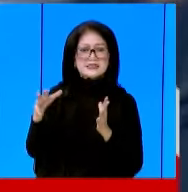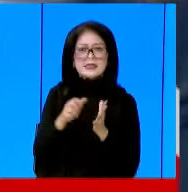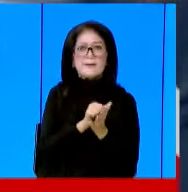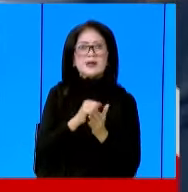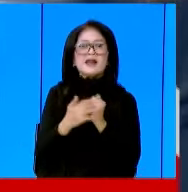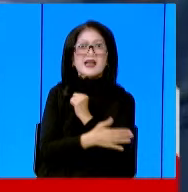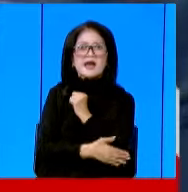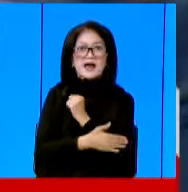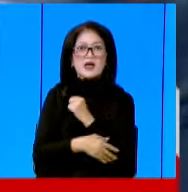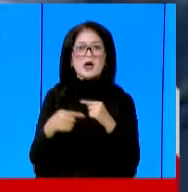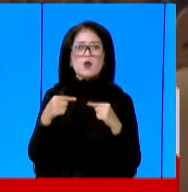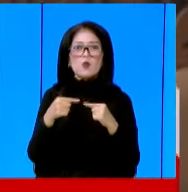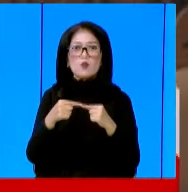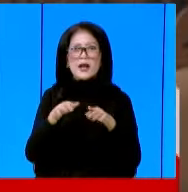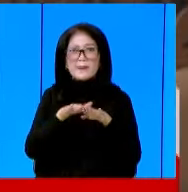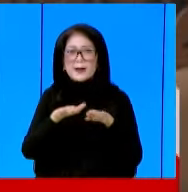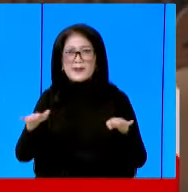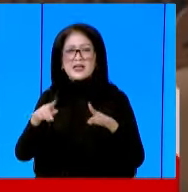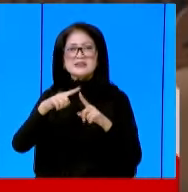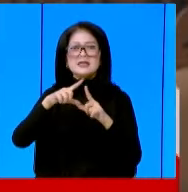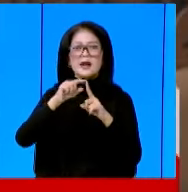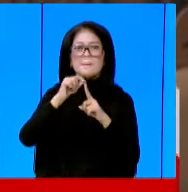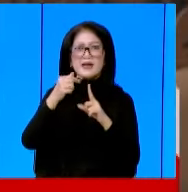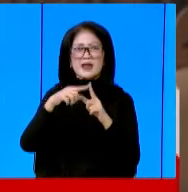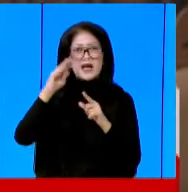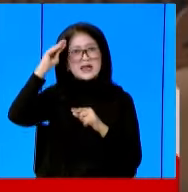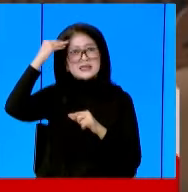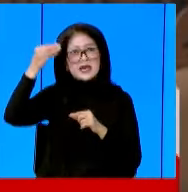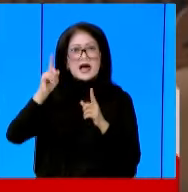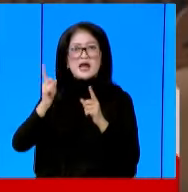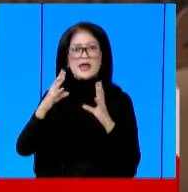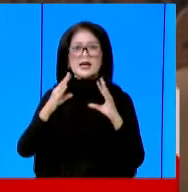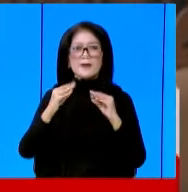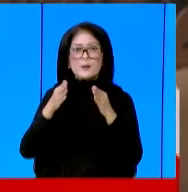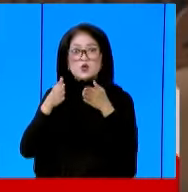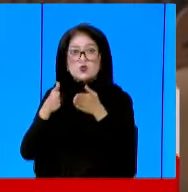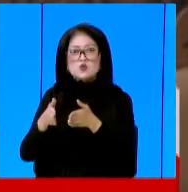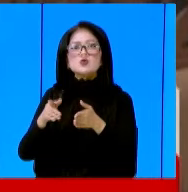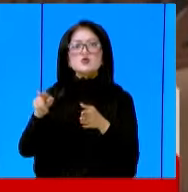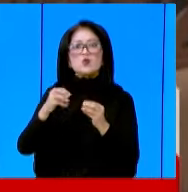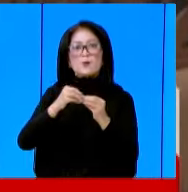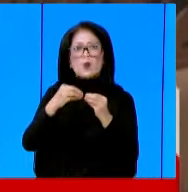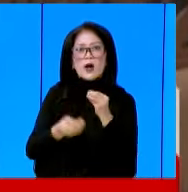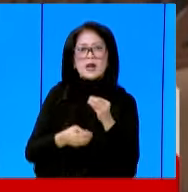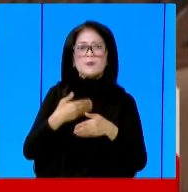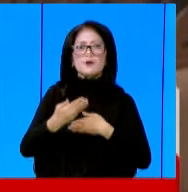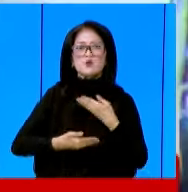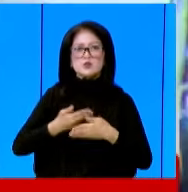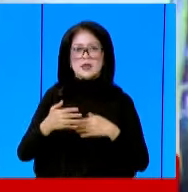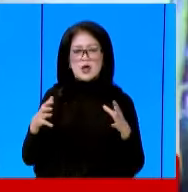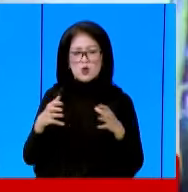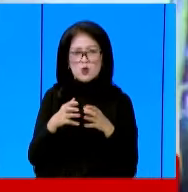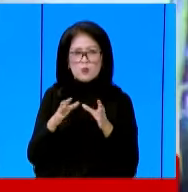dijamin oleh negara. Terkait dengan implementasi Tapera, Komisi 5 berencana akan mengadakan rapat khusus menghadirkan BP Tapera, perwakilan